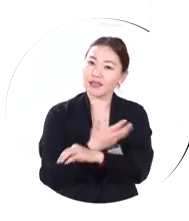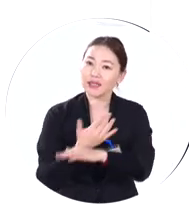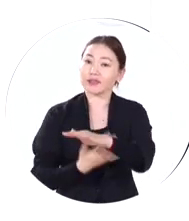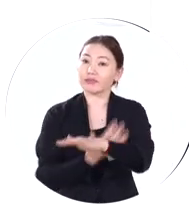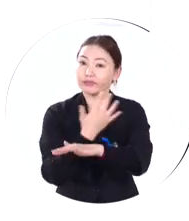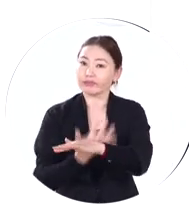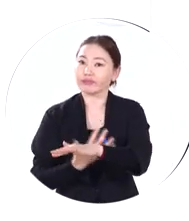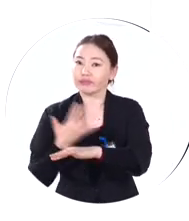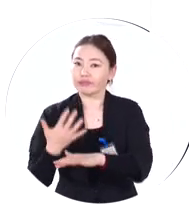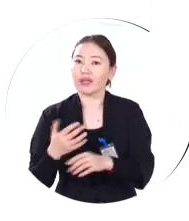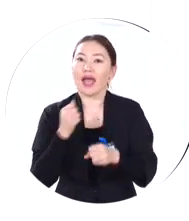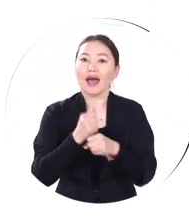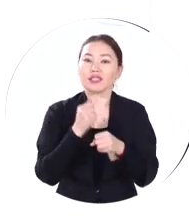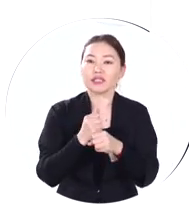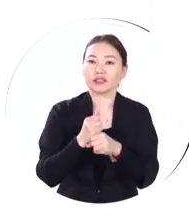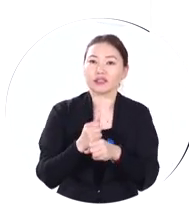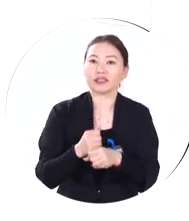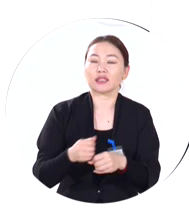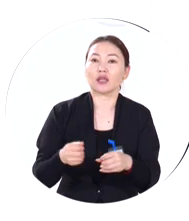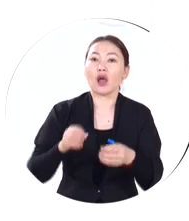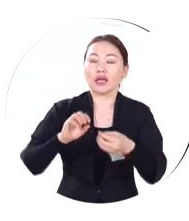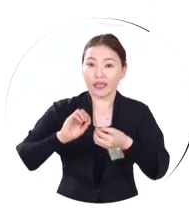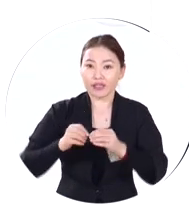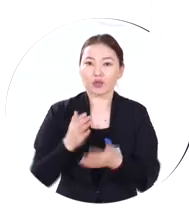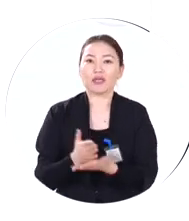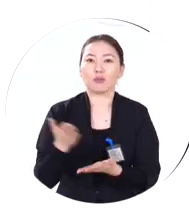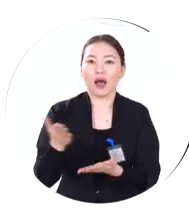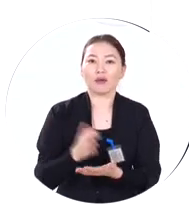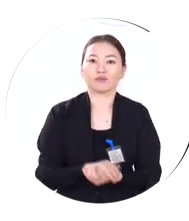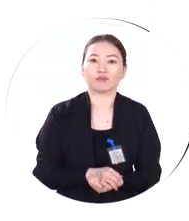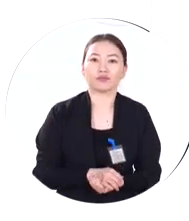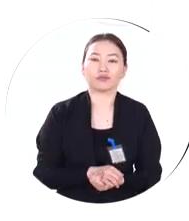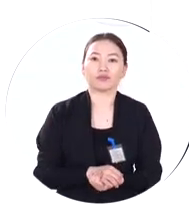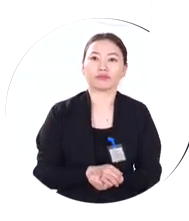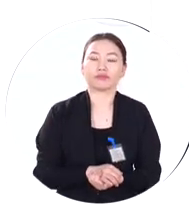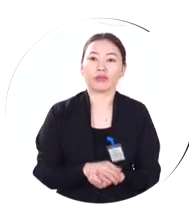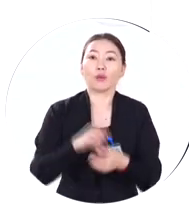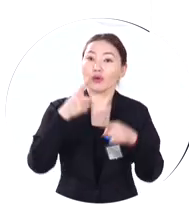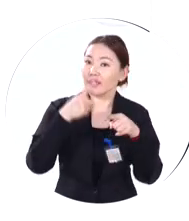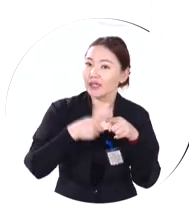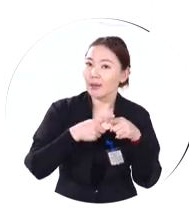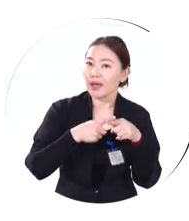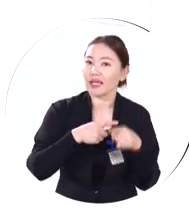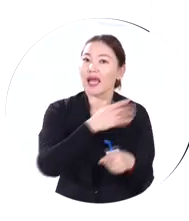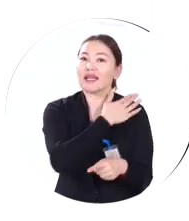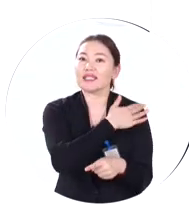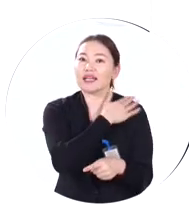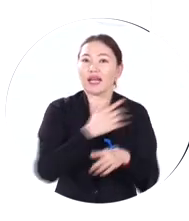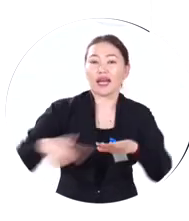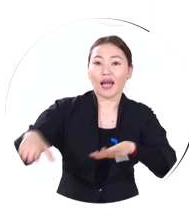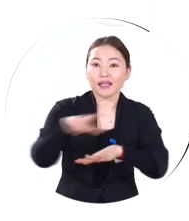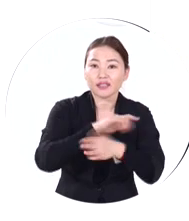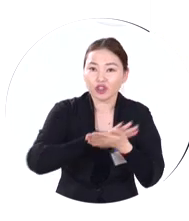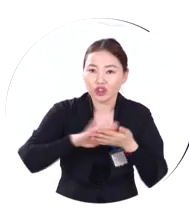газрыг байгуулж Синхуагийн сэргийлэх хороо гэдэг 40 гаруй зэрэг дарангуй зэргийг суулгасан. Синхуагийн сэргийлэх хороог зэрэг бэлтгэх